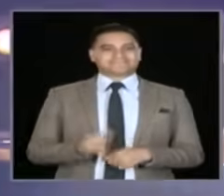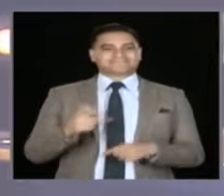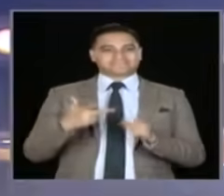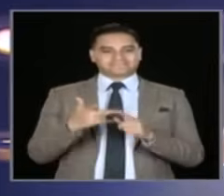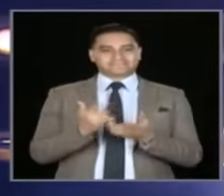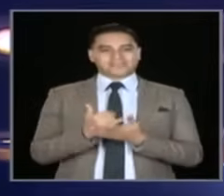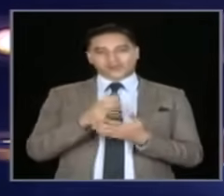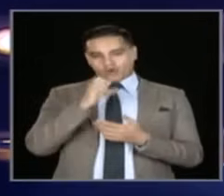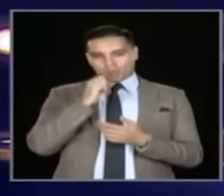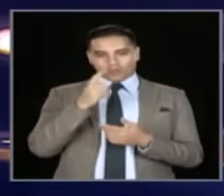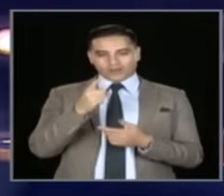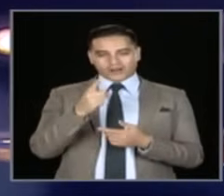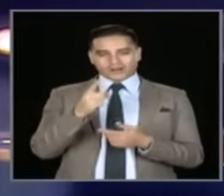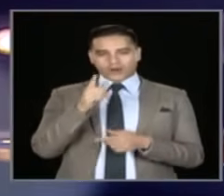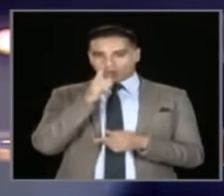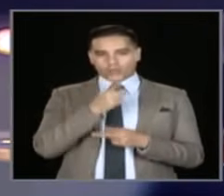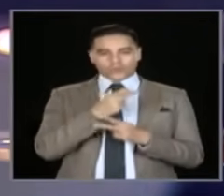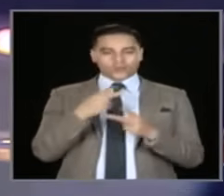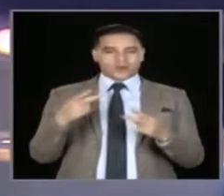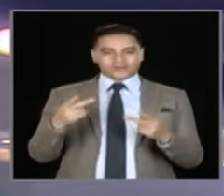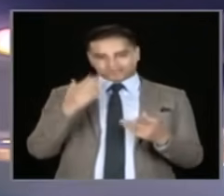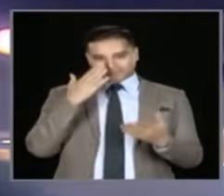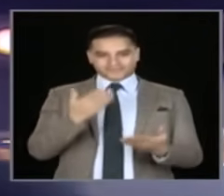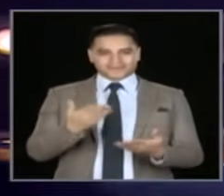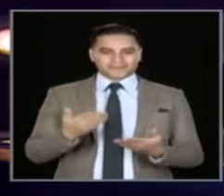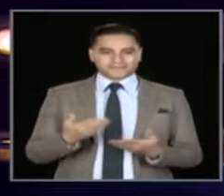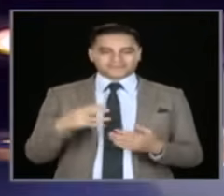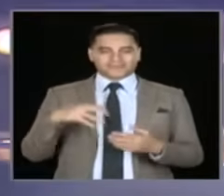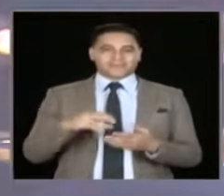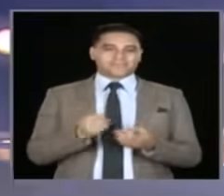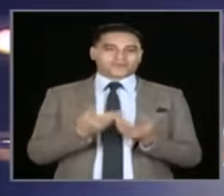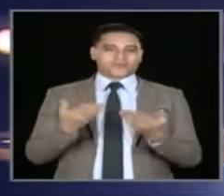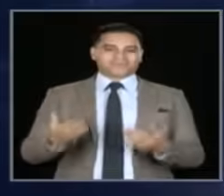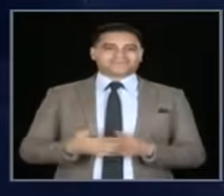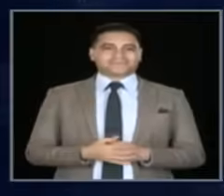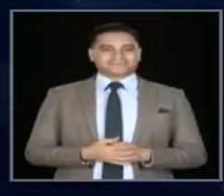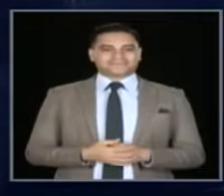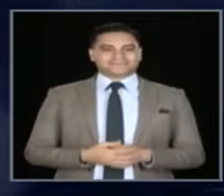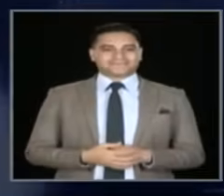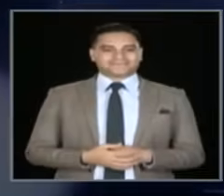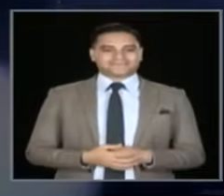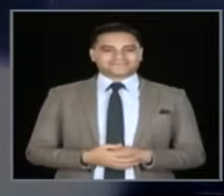ومدرسة العبور الرسمية للغات بالقاهرة، برحب.